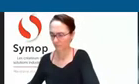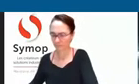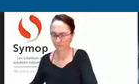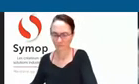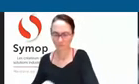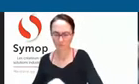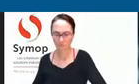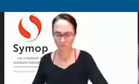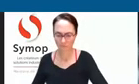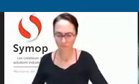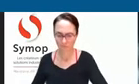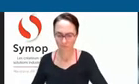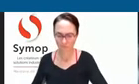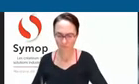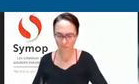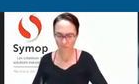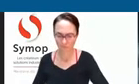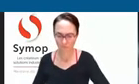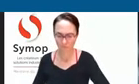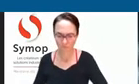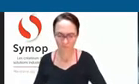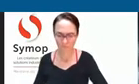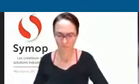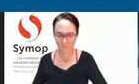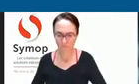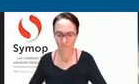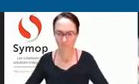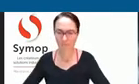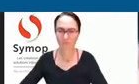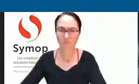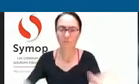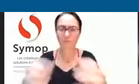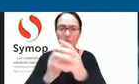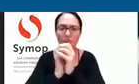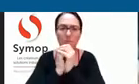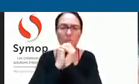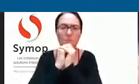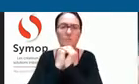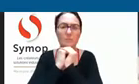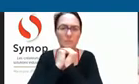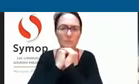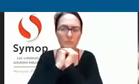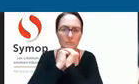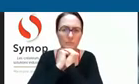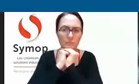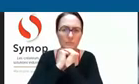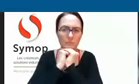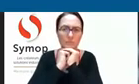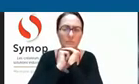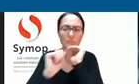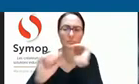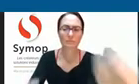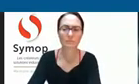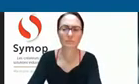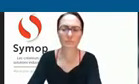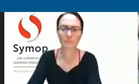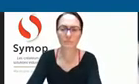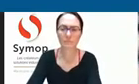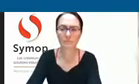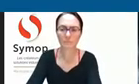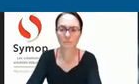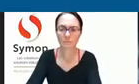investissement, votre asset qui est complètement numérisé, et ça permet à l'individu de venir intervenir et donc de s'entraîner